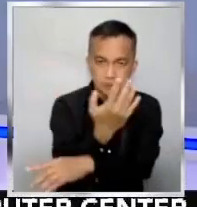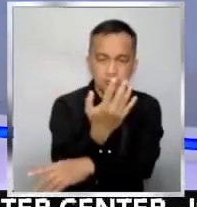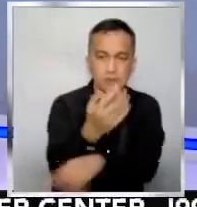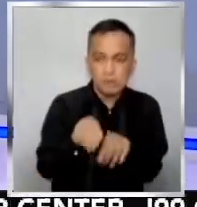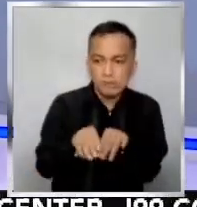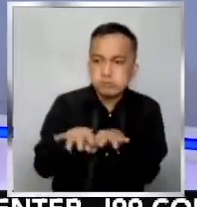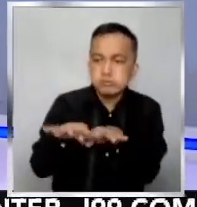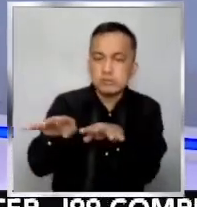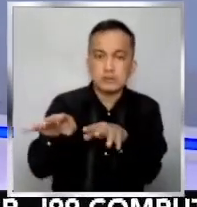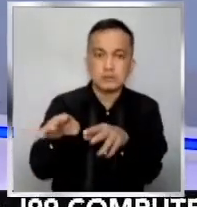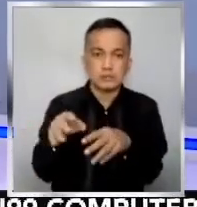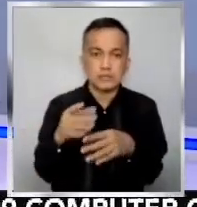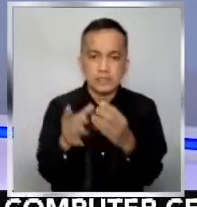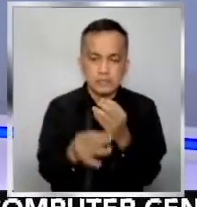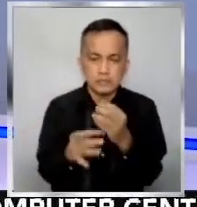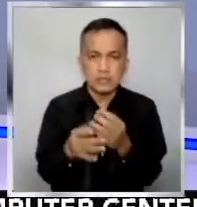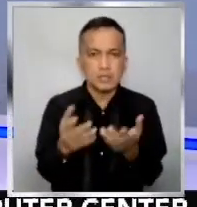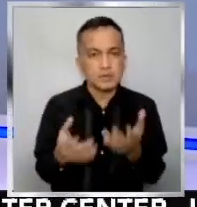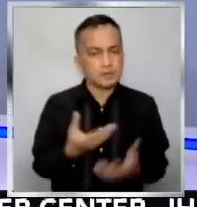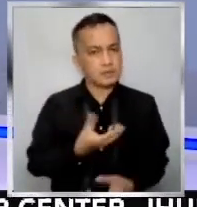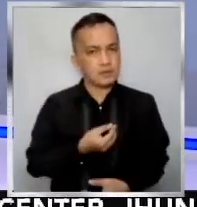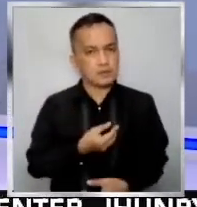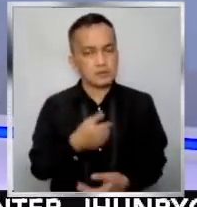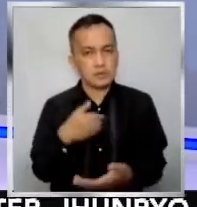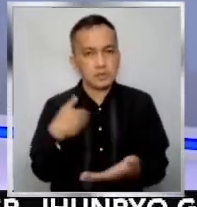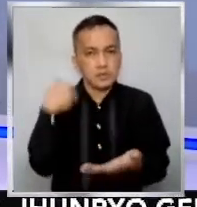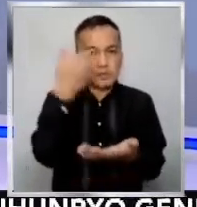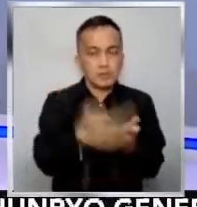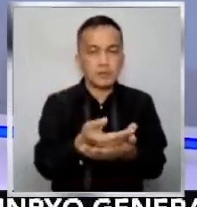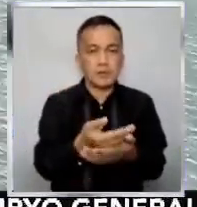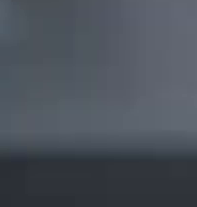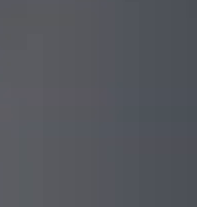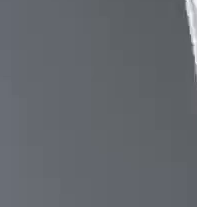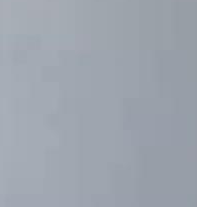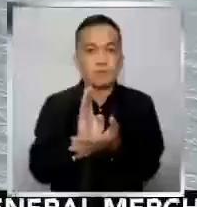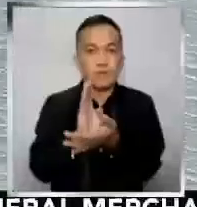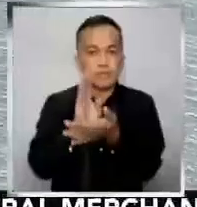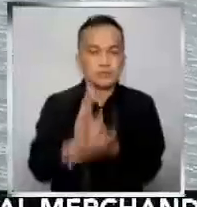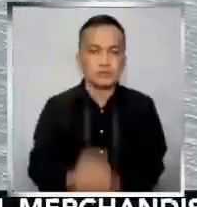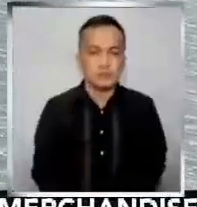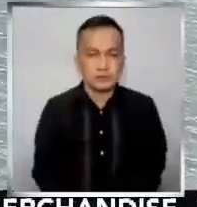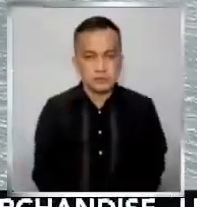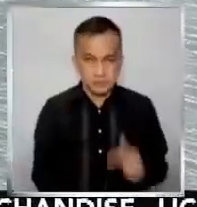yan sa Boracay. Nakatutok si Jude Veneracion.